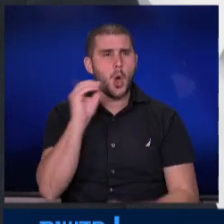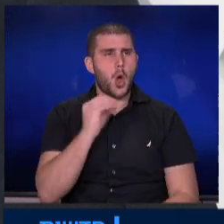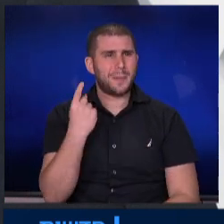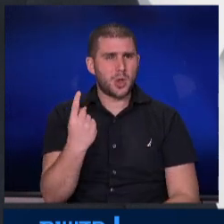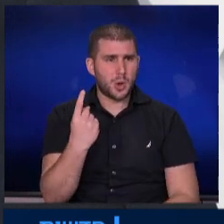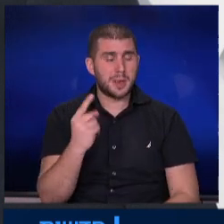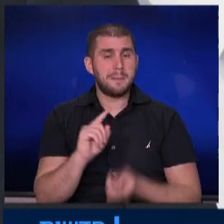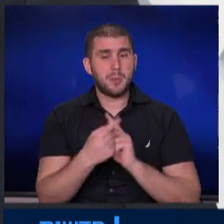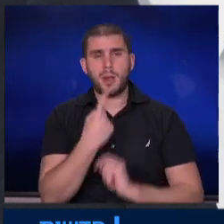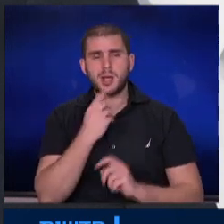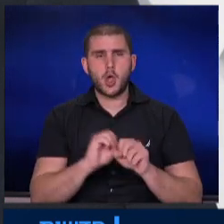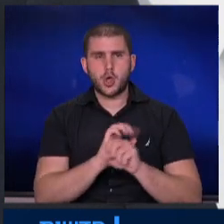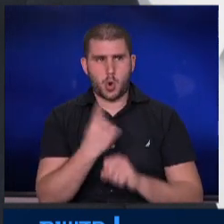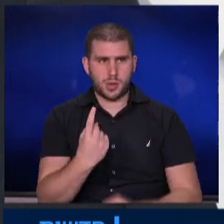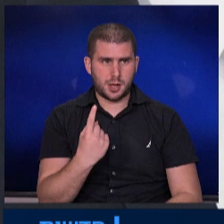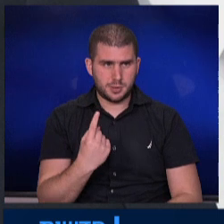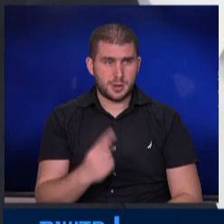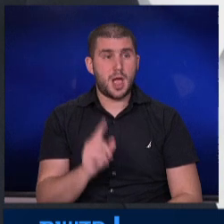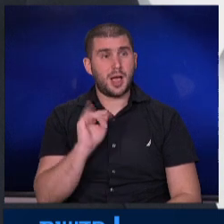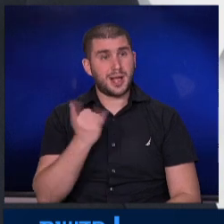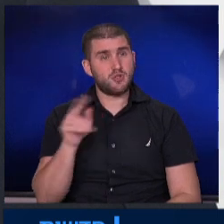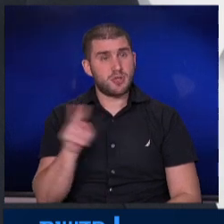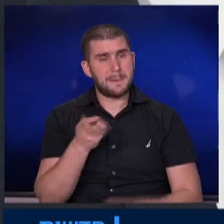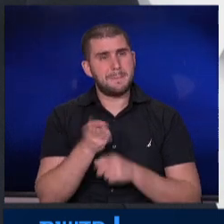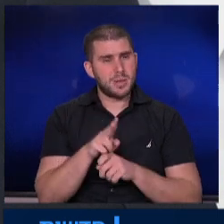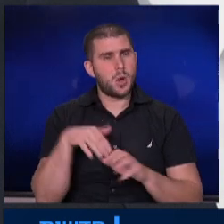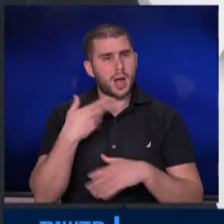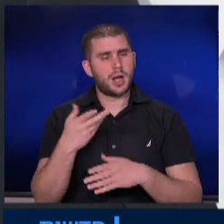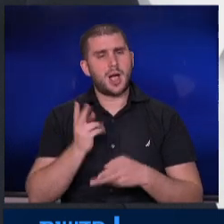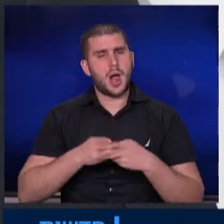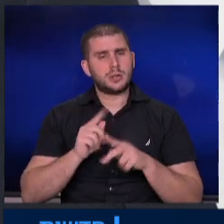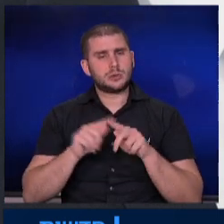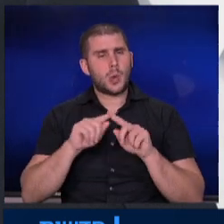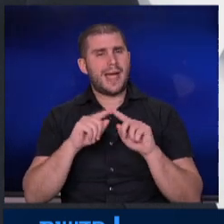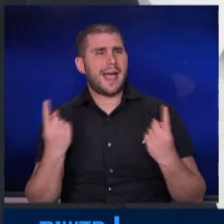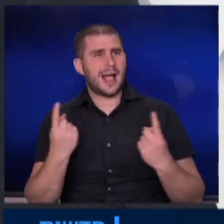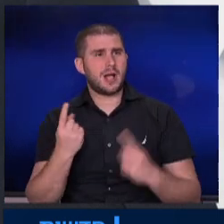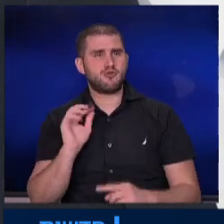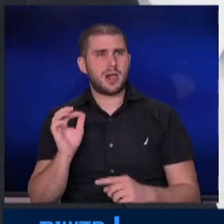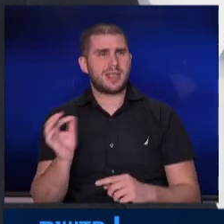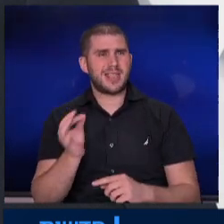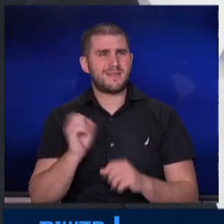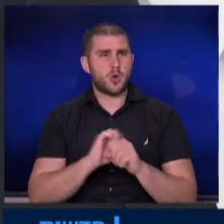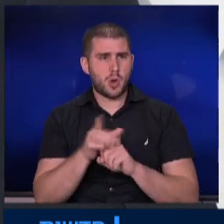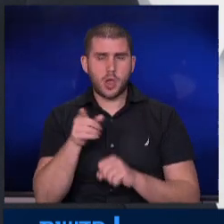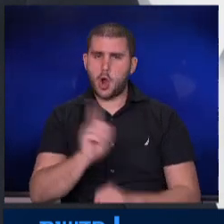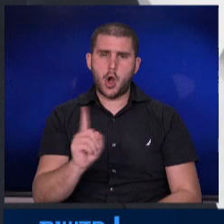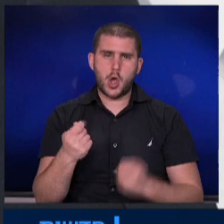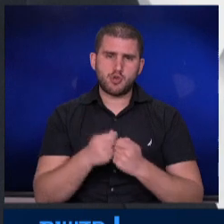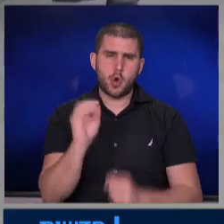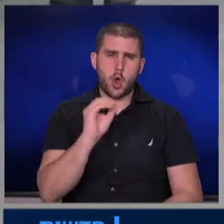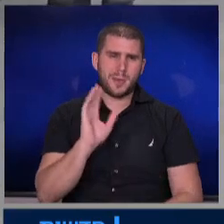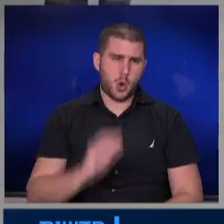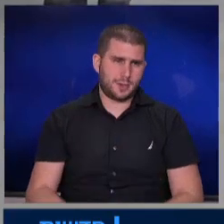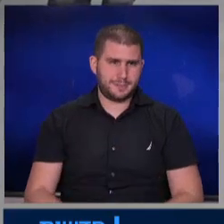באומיקרון במקום לומר קורונה. אכן שניהם מתו לאחר שחלו בזן אחר של נגיף הקורונה שאינו אומיקרון.